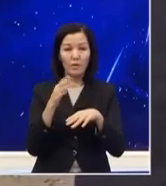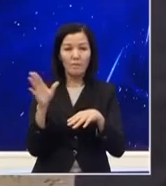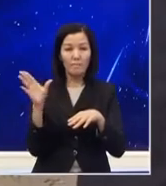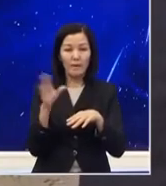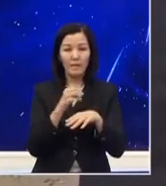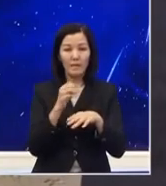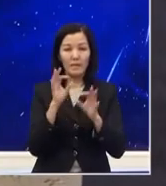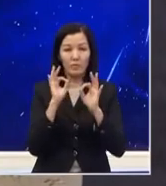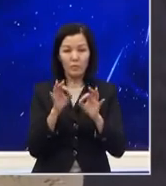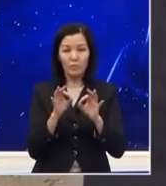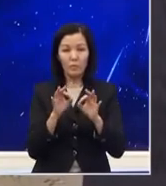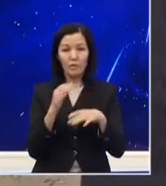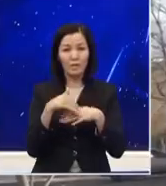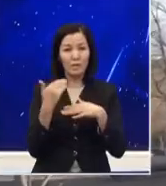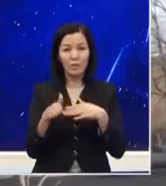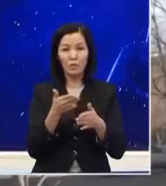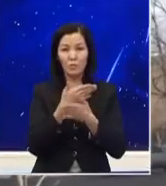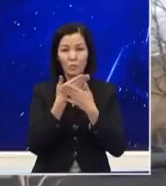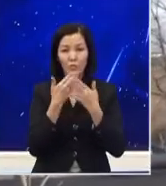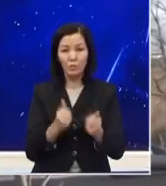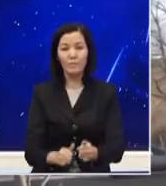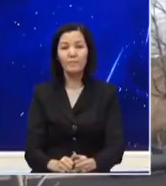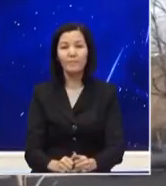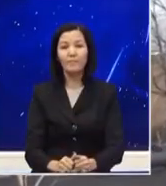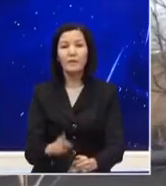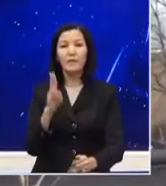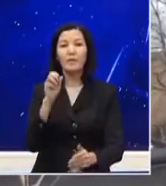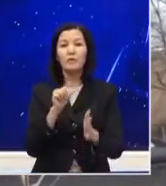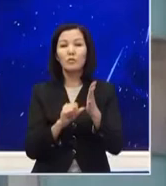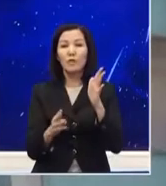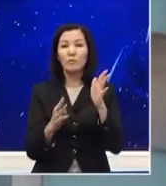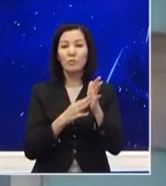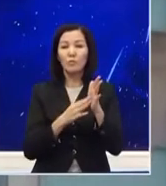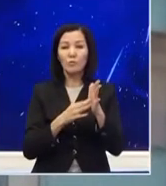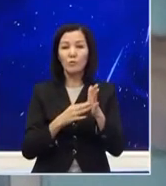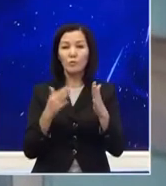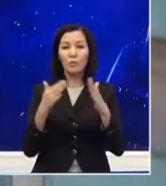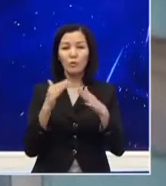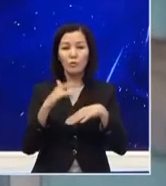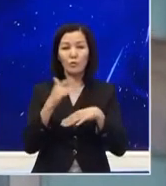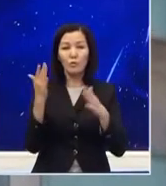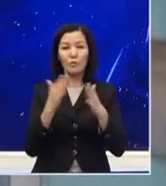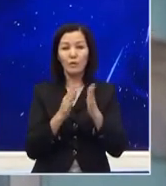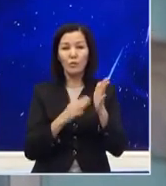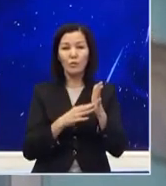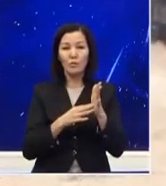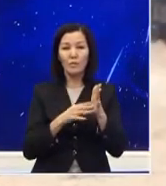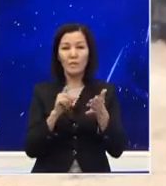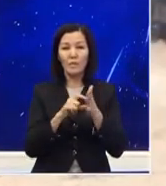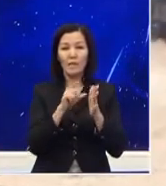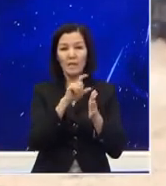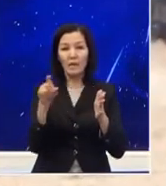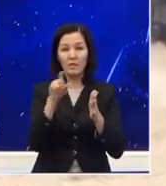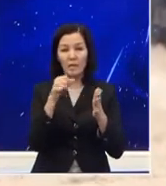беру жағынан күнде бақылау үстінде. Қала бойынша 269 көп қабатты тұрғын үй бар, көбі 9 қабатқа дейін жетеді.